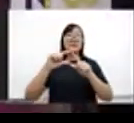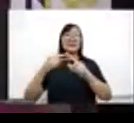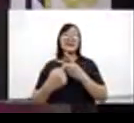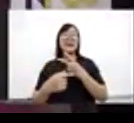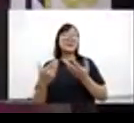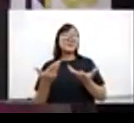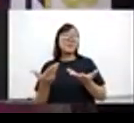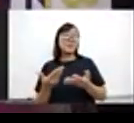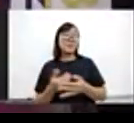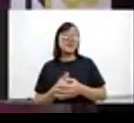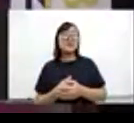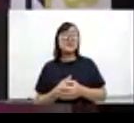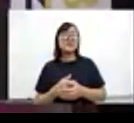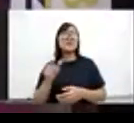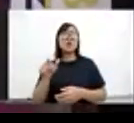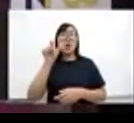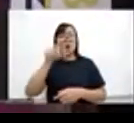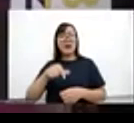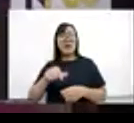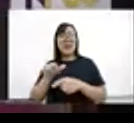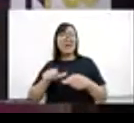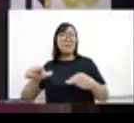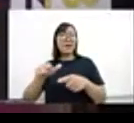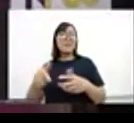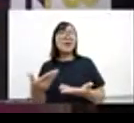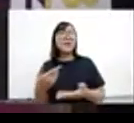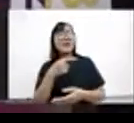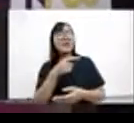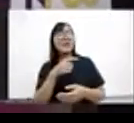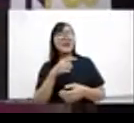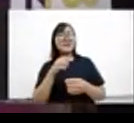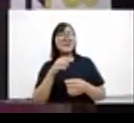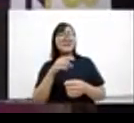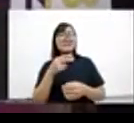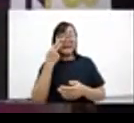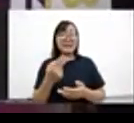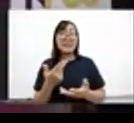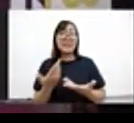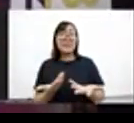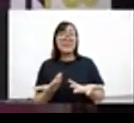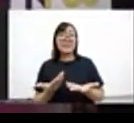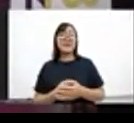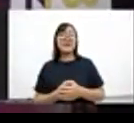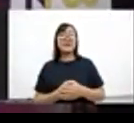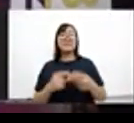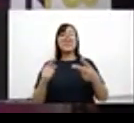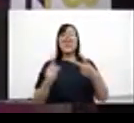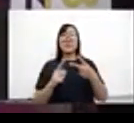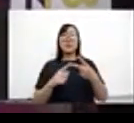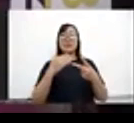di lapangan gimana kongkritnya gitu kepada sini gitu payung dada itu pertanyaan pertama pertanyaan kedua Bagaimana